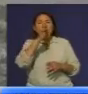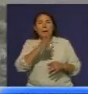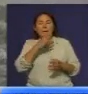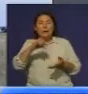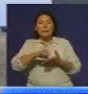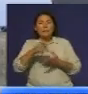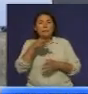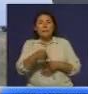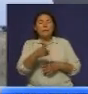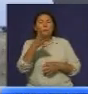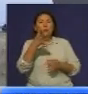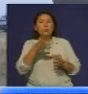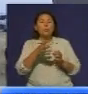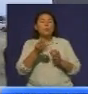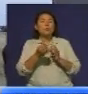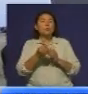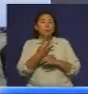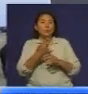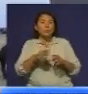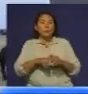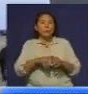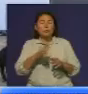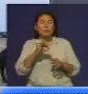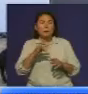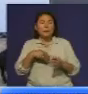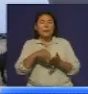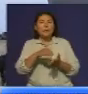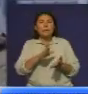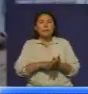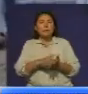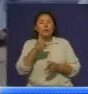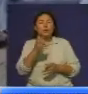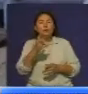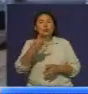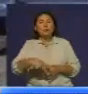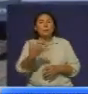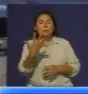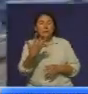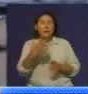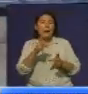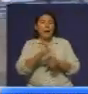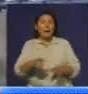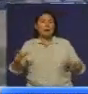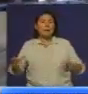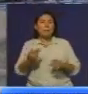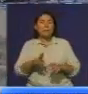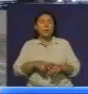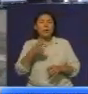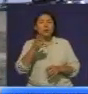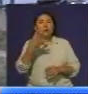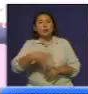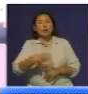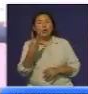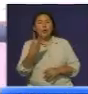қатысты 2418 жол-көлік оқиғасы тіркелген. 225 адам қаза тауып, 2340 адам жарақат